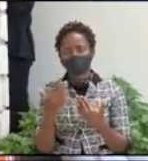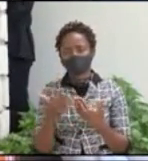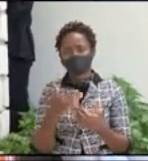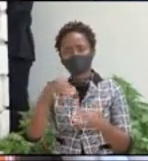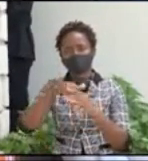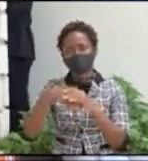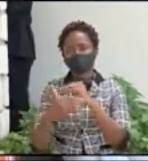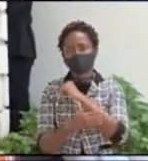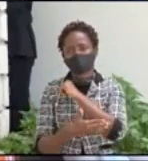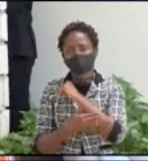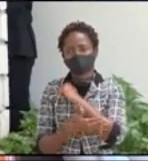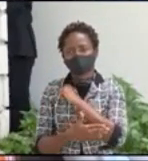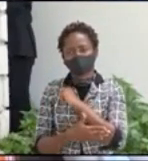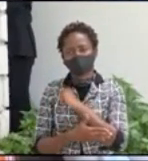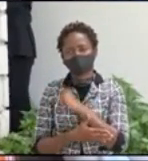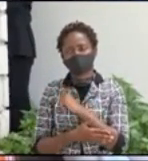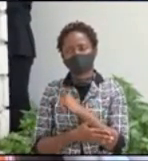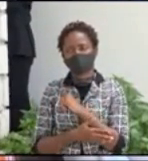pays côté